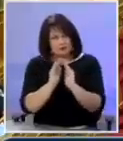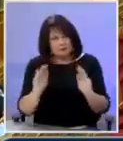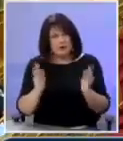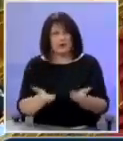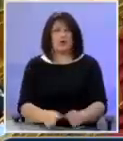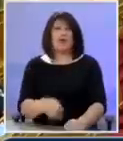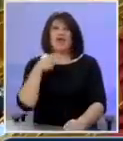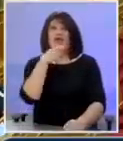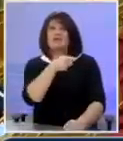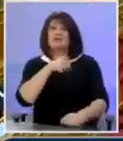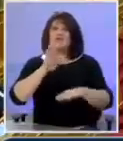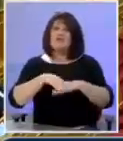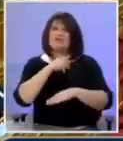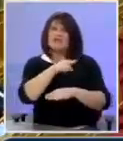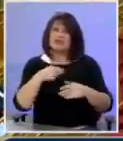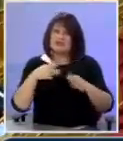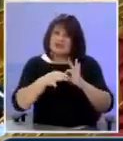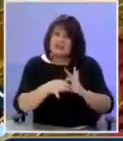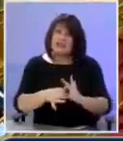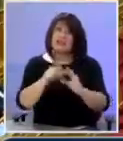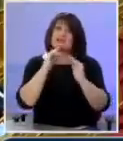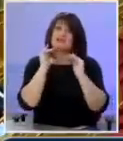είστε υπόλογοι και